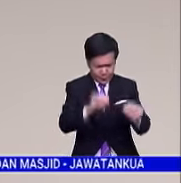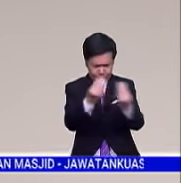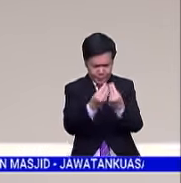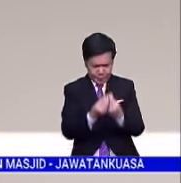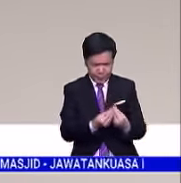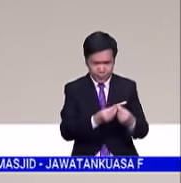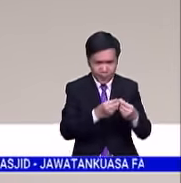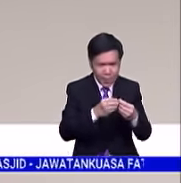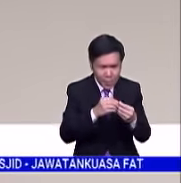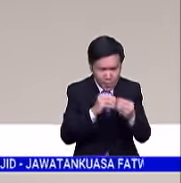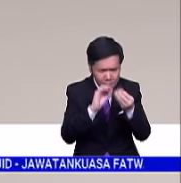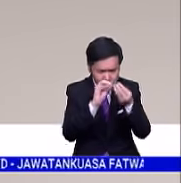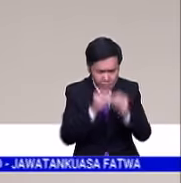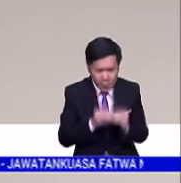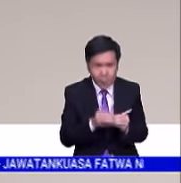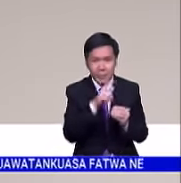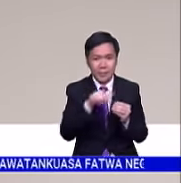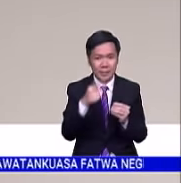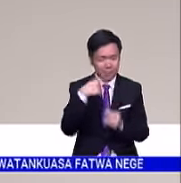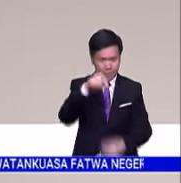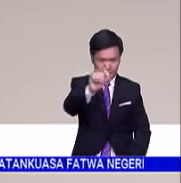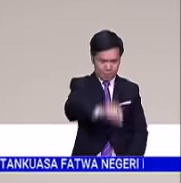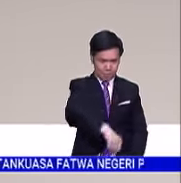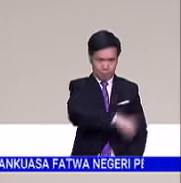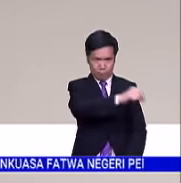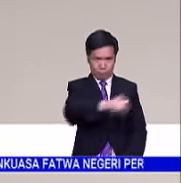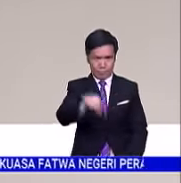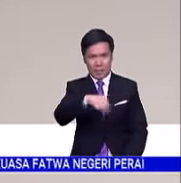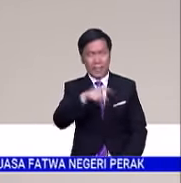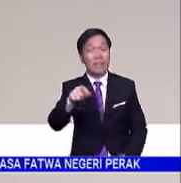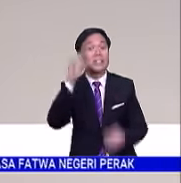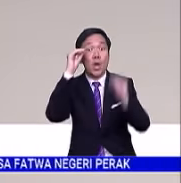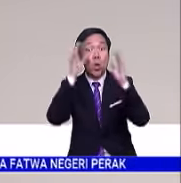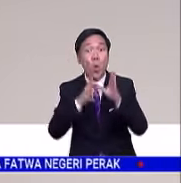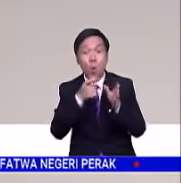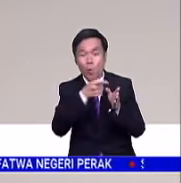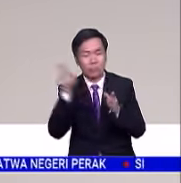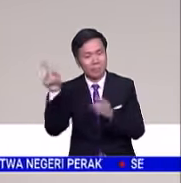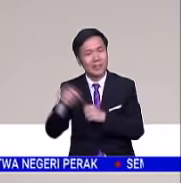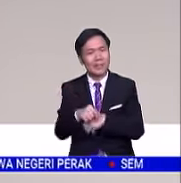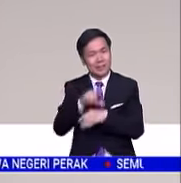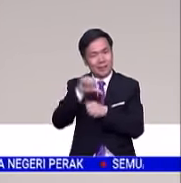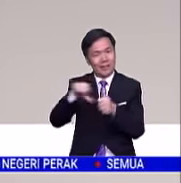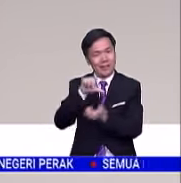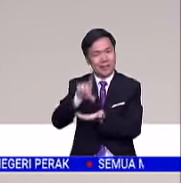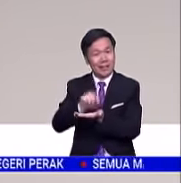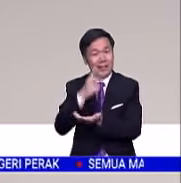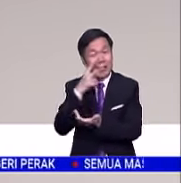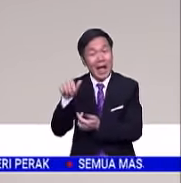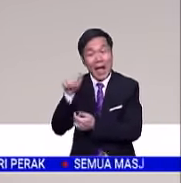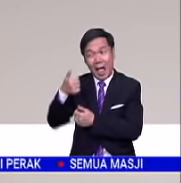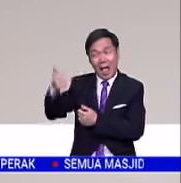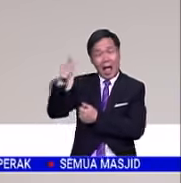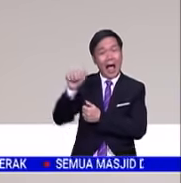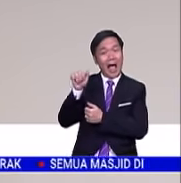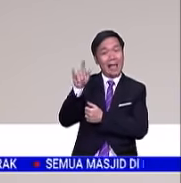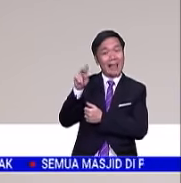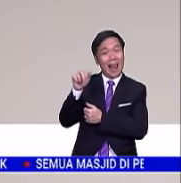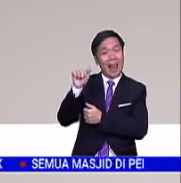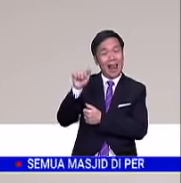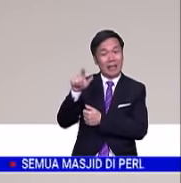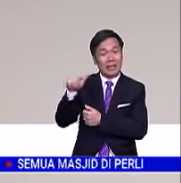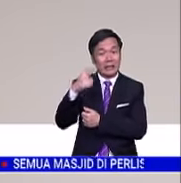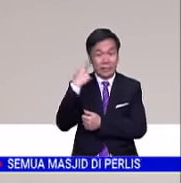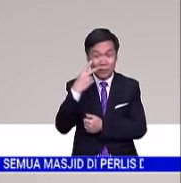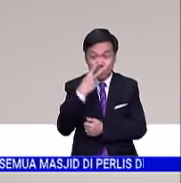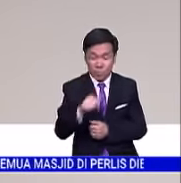menconteng lantai mozaik menggunakan pen marker di rumahnya tular di media sosial. Melalui perkongsian di akaun TikTok Aina Abdul XN, baru-baru ini